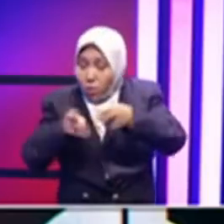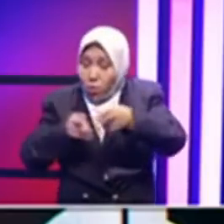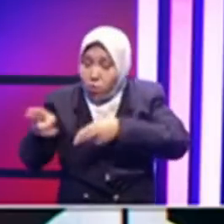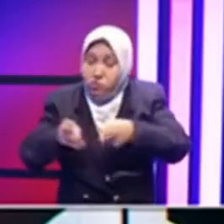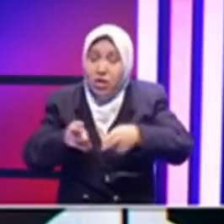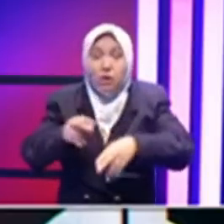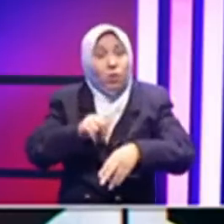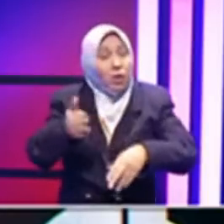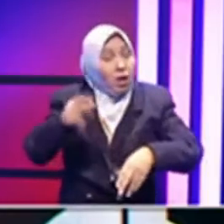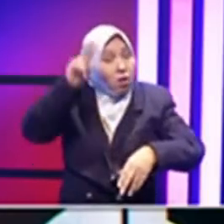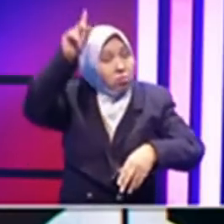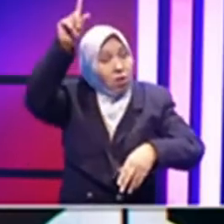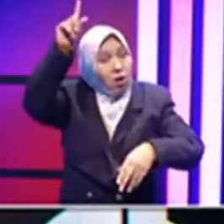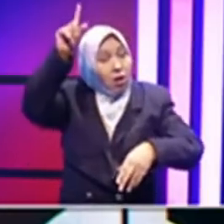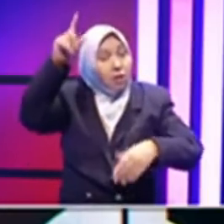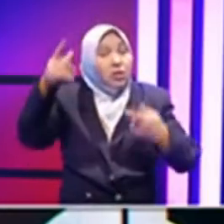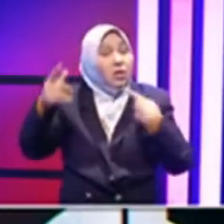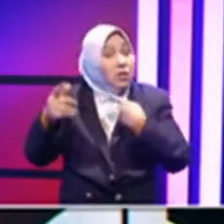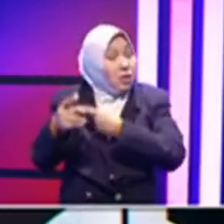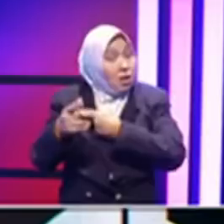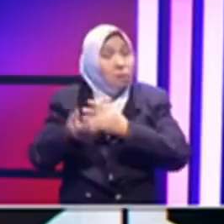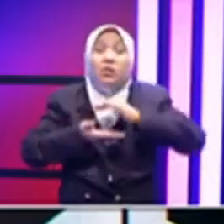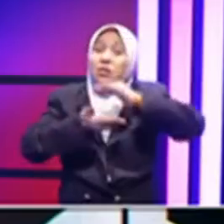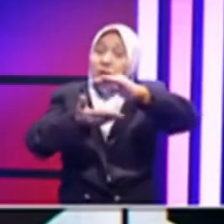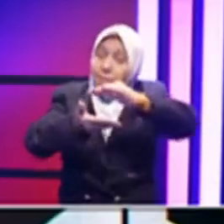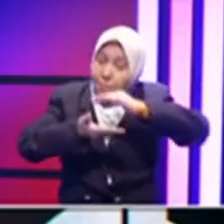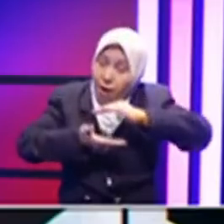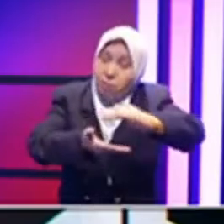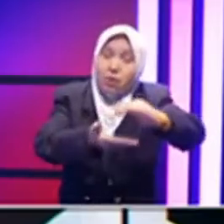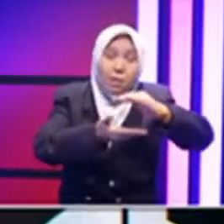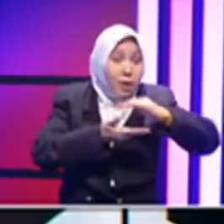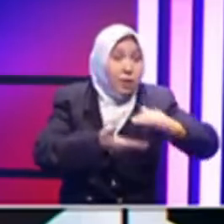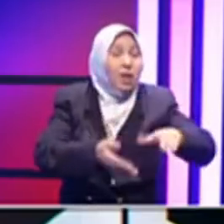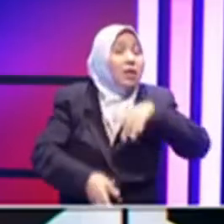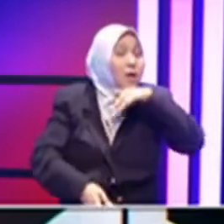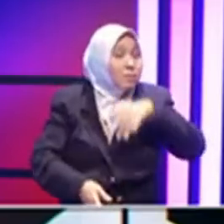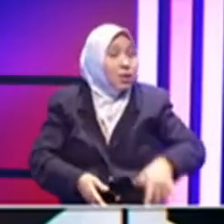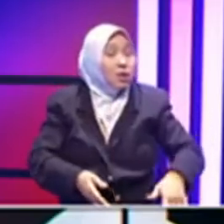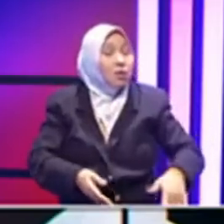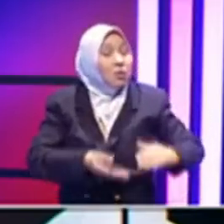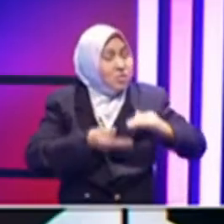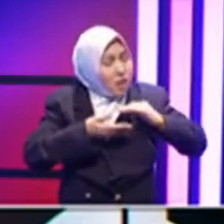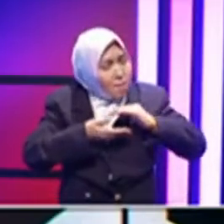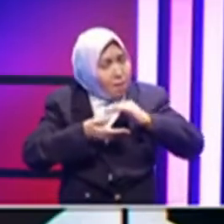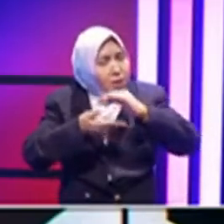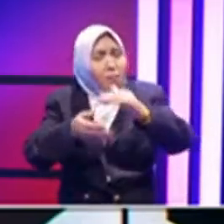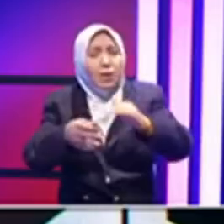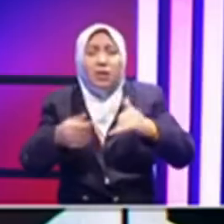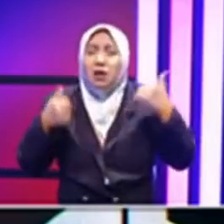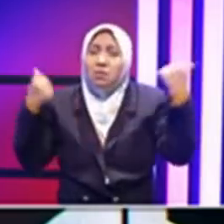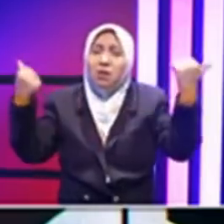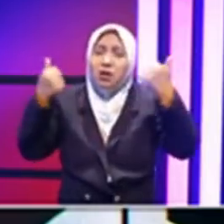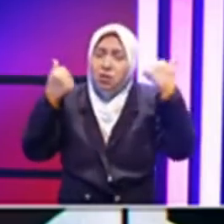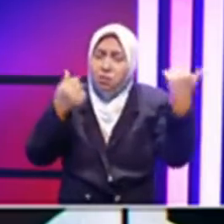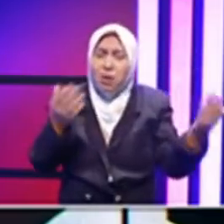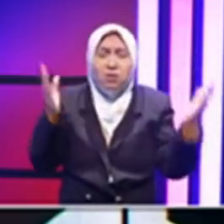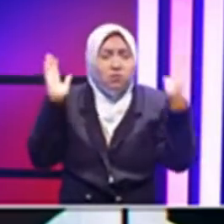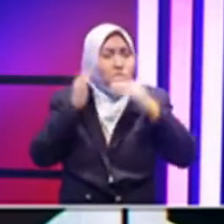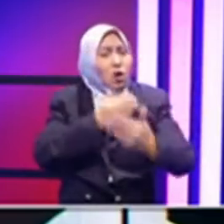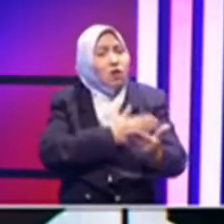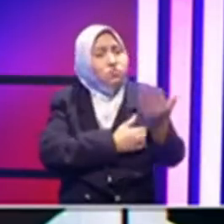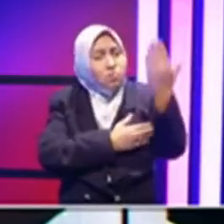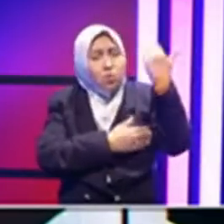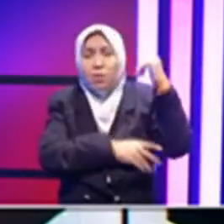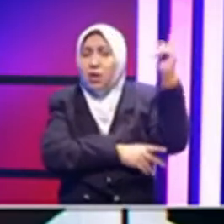SWT. Peranan kita, teruskan menyampaikan. Nabi menyampaikan pada hari raya, pada solat subuh, pada khutbah.